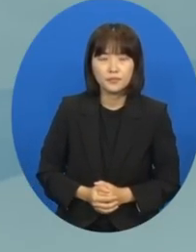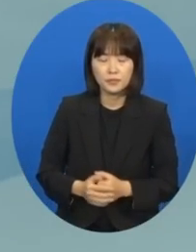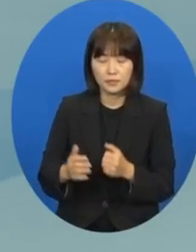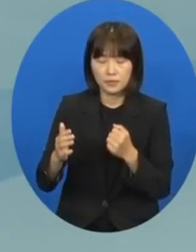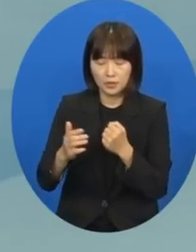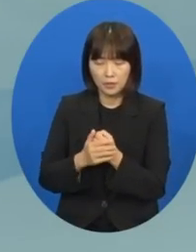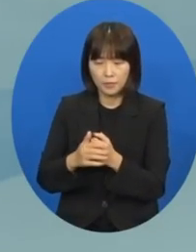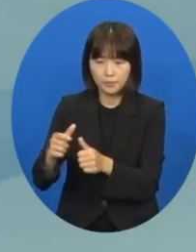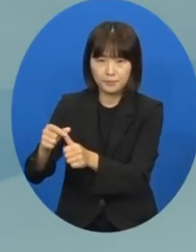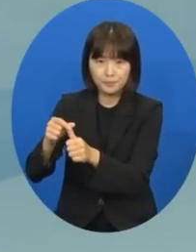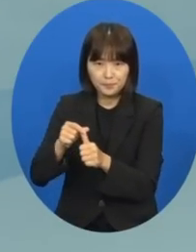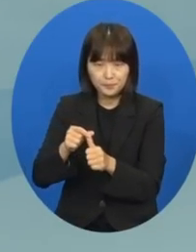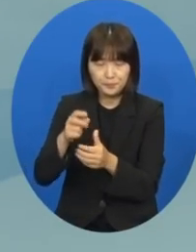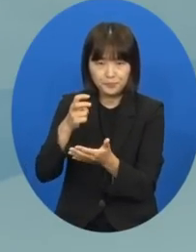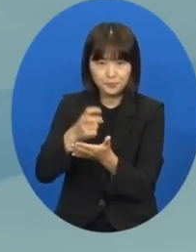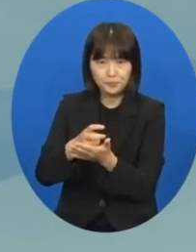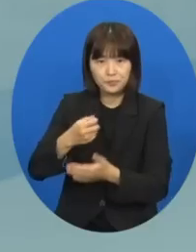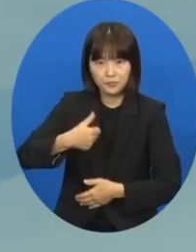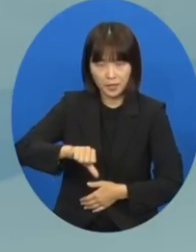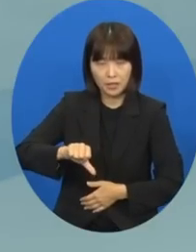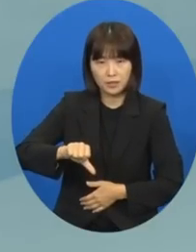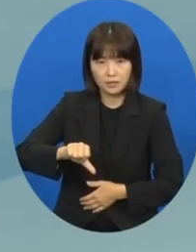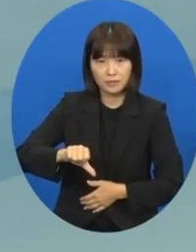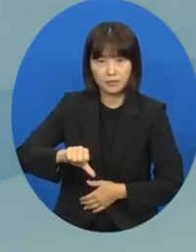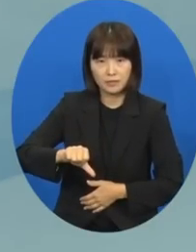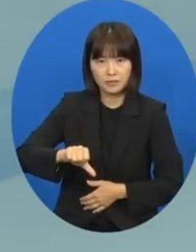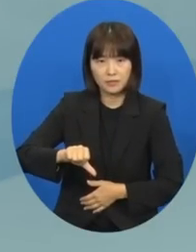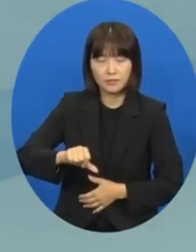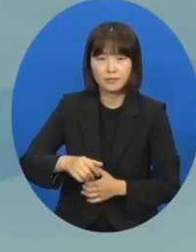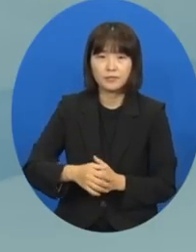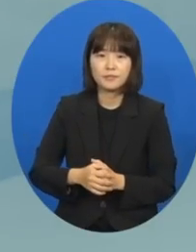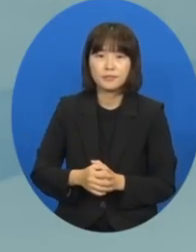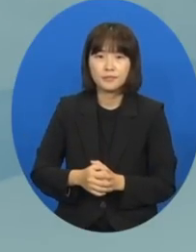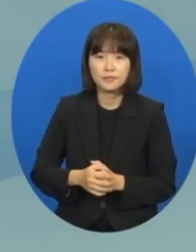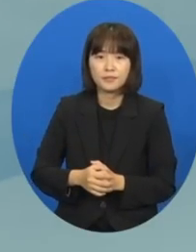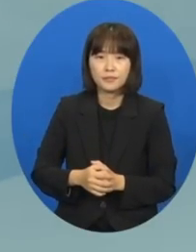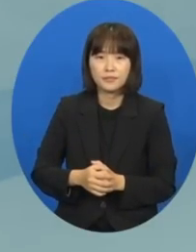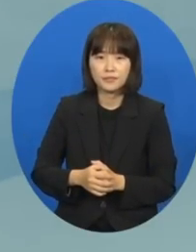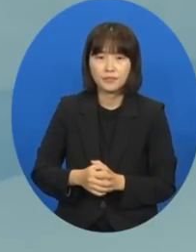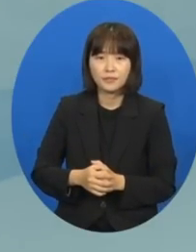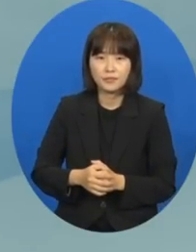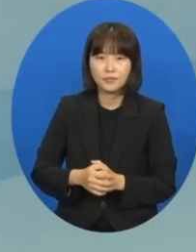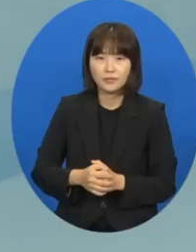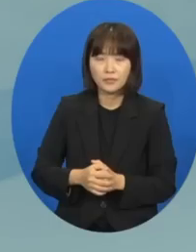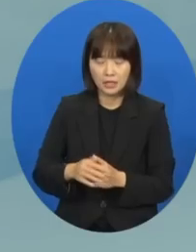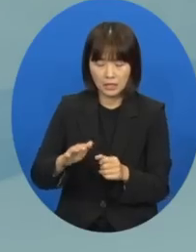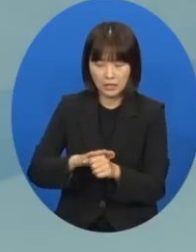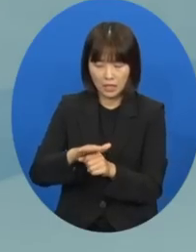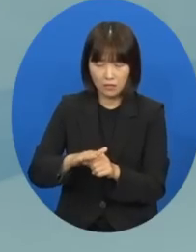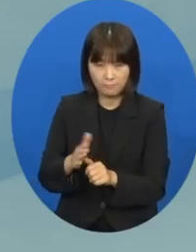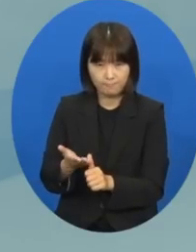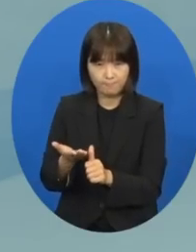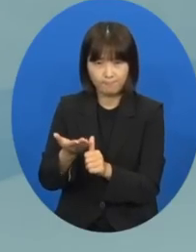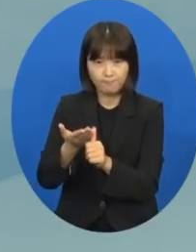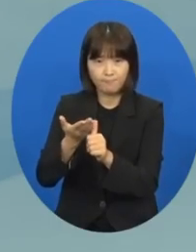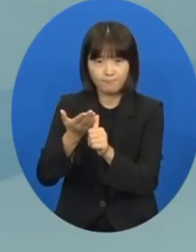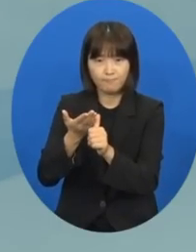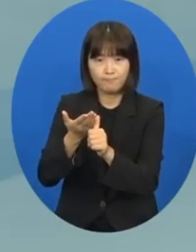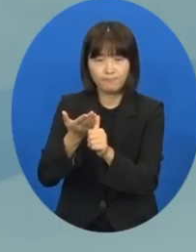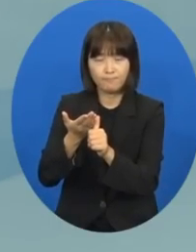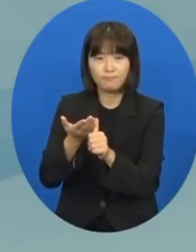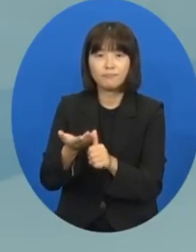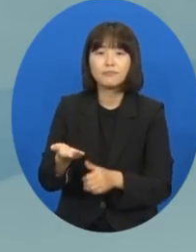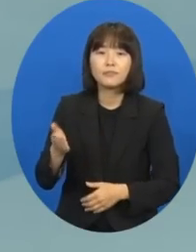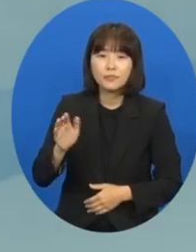했어요. 입양을 해서 한 그 여자아이를 입양을 해서 정말 사랑을 이렇게 키웠는데